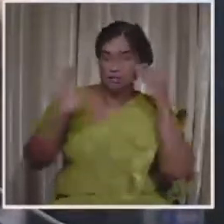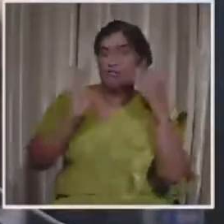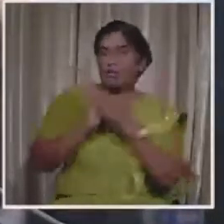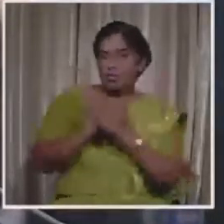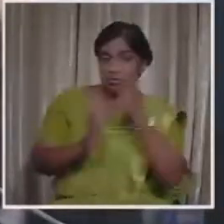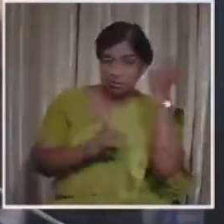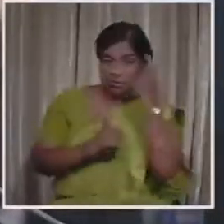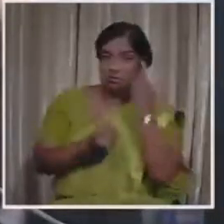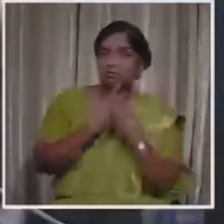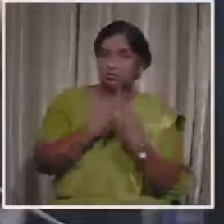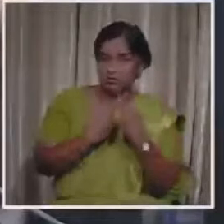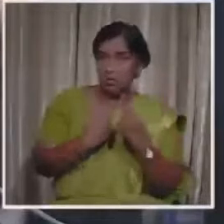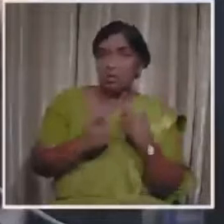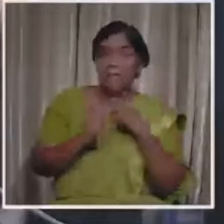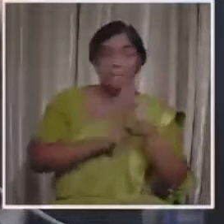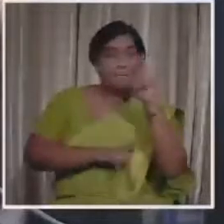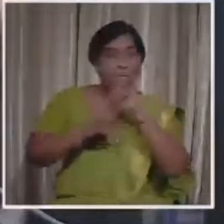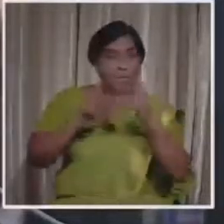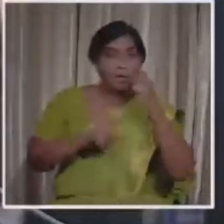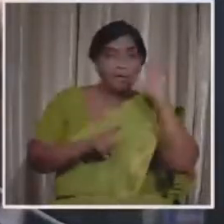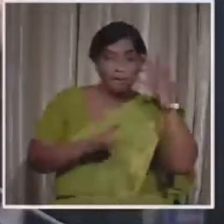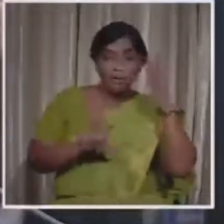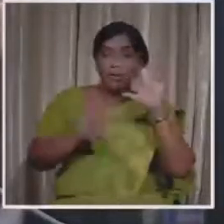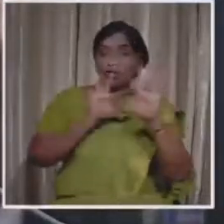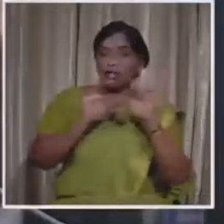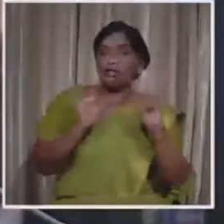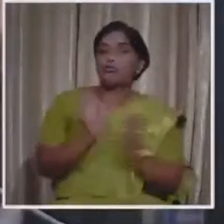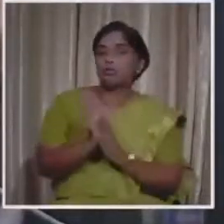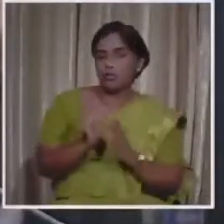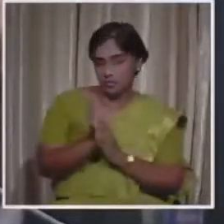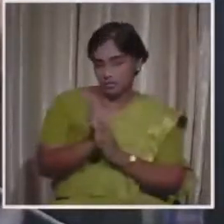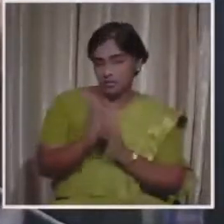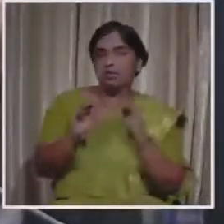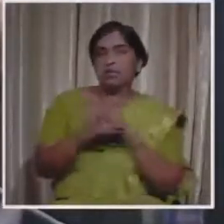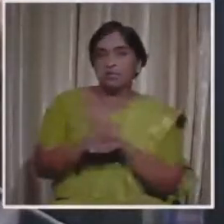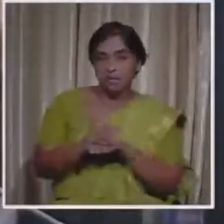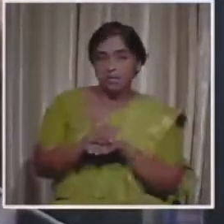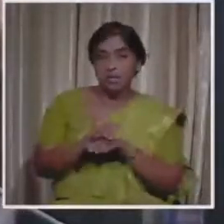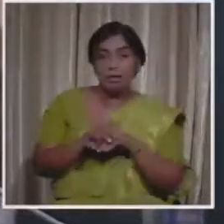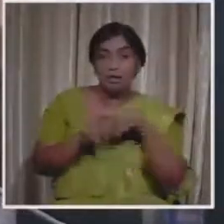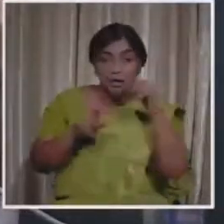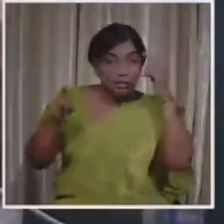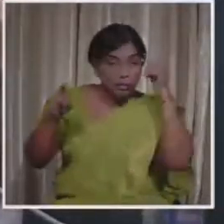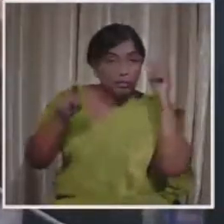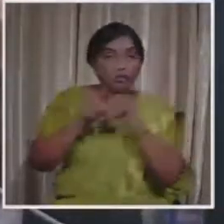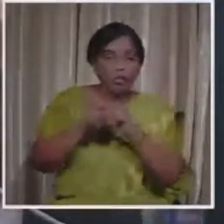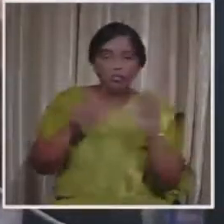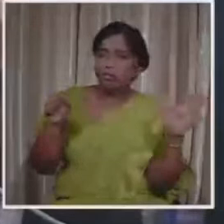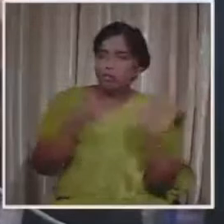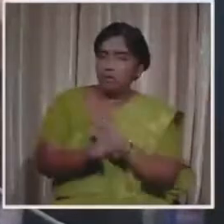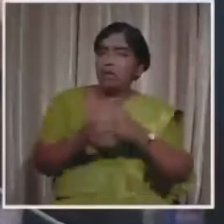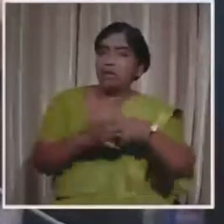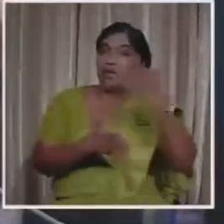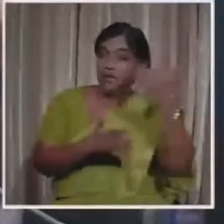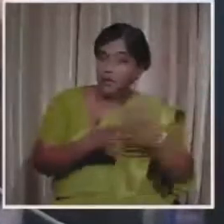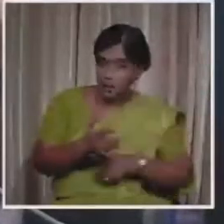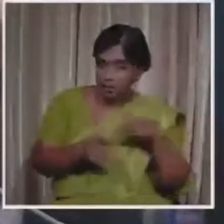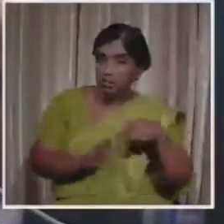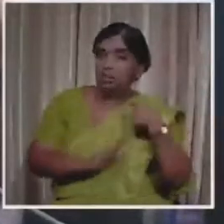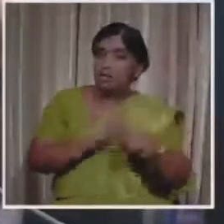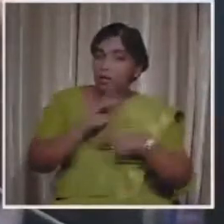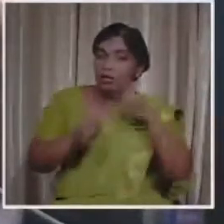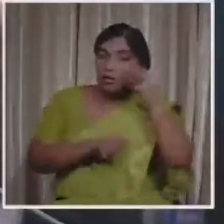स्वया बला पार्मेन् विशेष तेरी कारक सभा पत्कर पत्कर मे सिद्धिया पील संपूर्ण वार्ता मेरटे